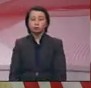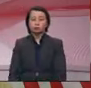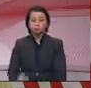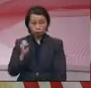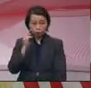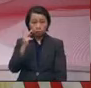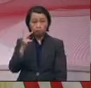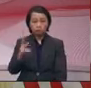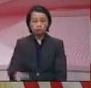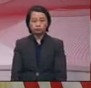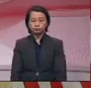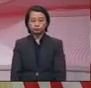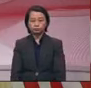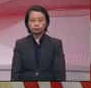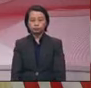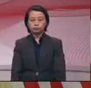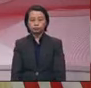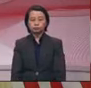Okey.